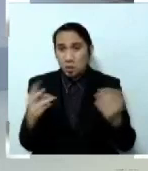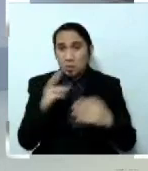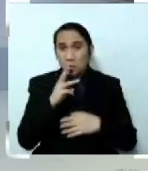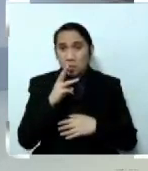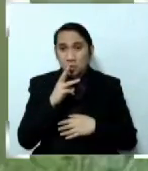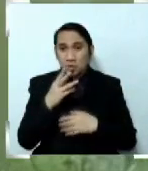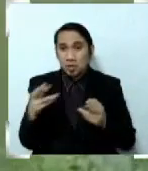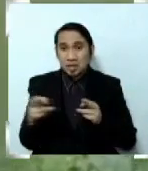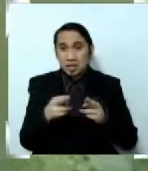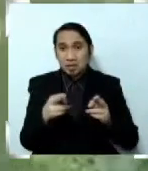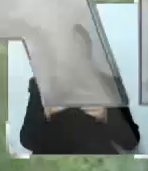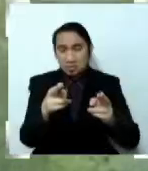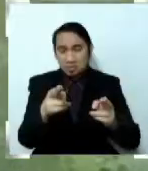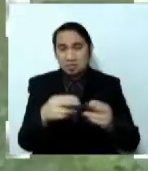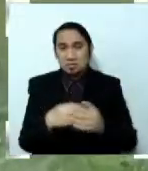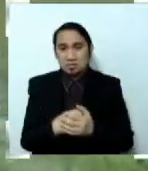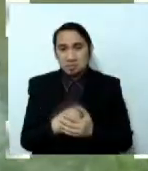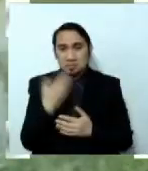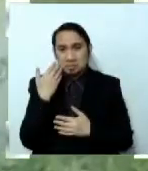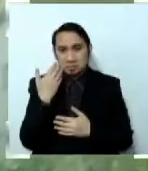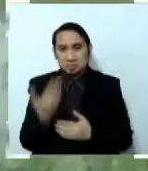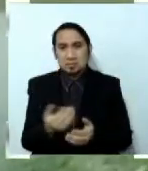report.